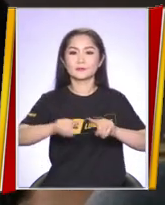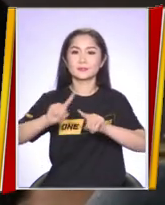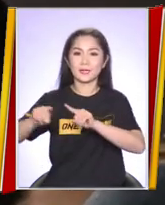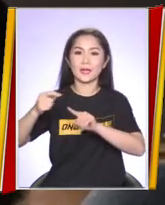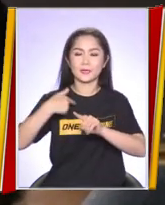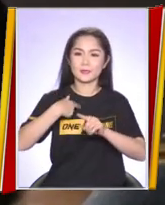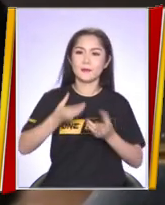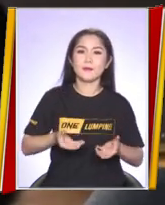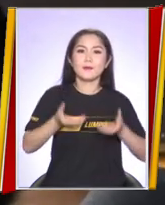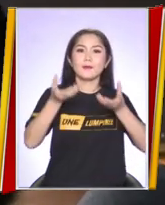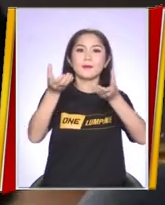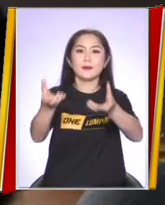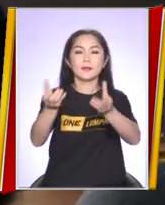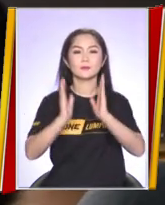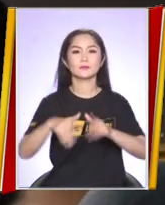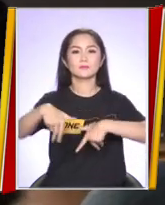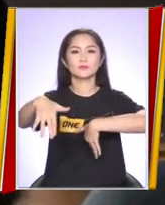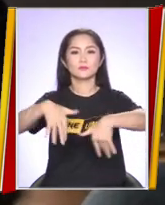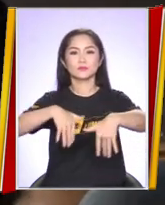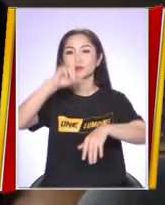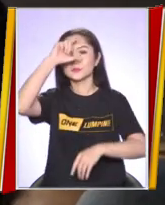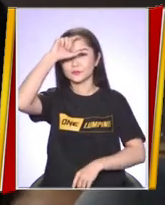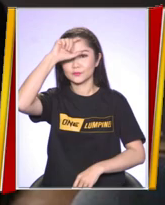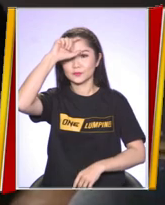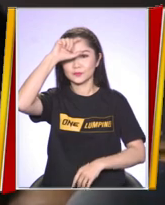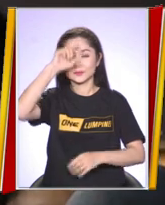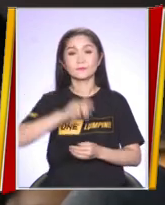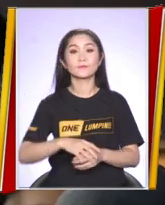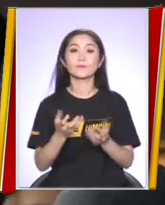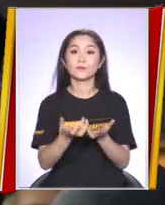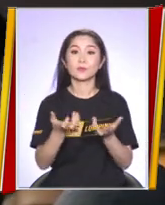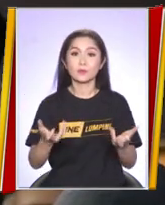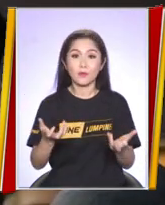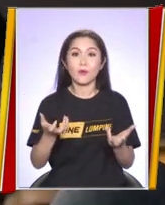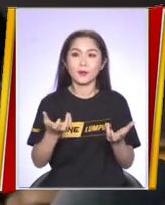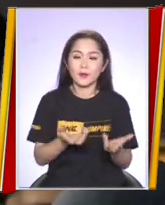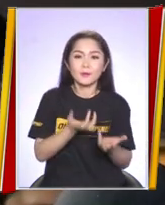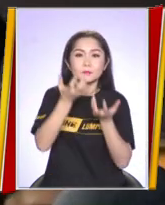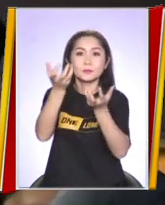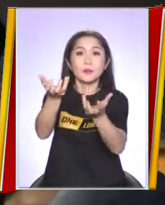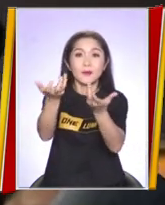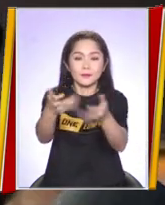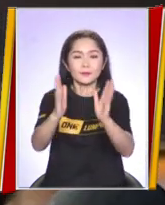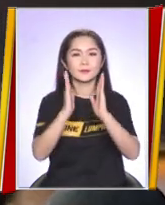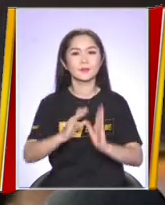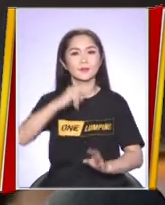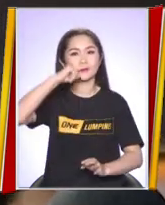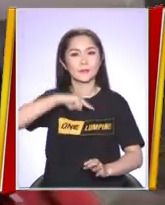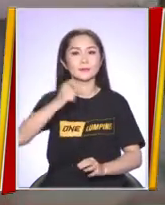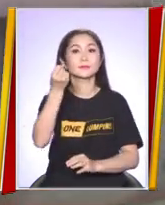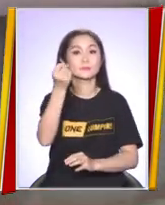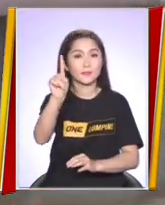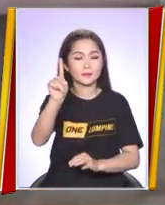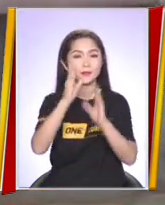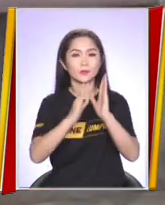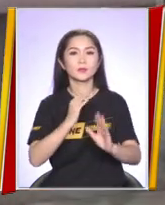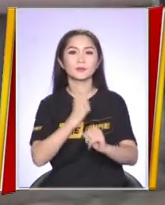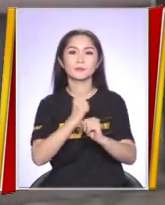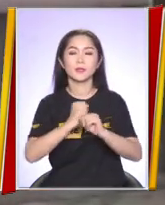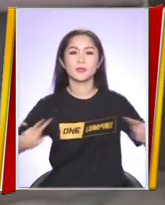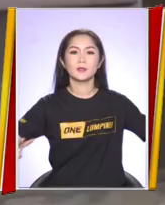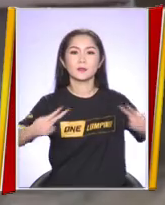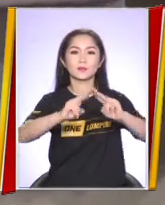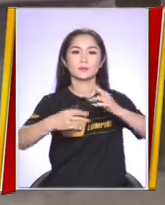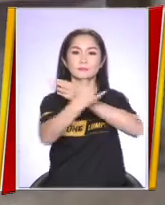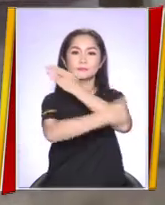ารณรัฐตุรกีนะครับคุณผู้ชมหลังจากมอบสิ่งของเสร็จแล้วก็ได้รับคนไทยจำนวน11คนและเจ้าหน้าที่กระทรวงการต่างประเทศอีก2คนก